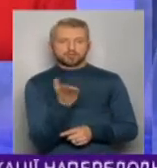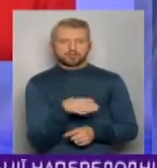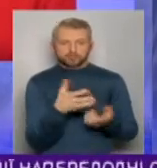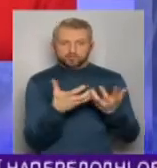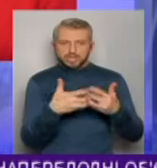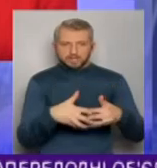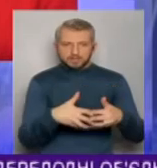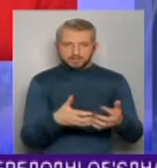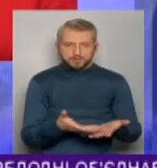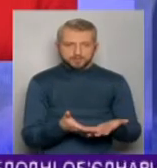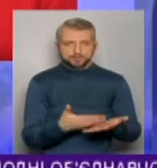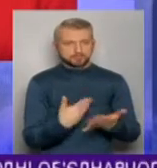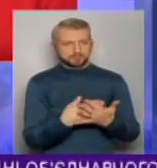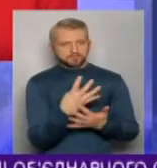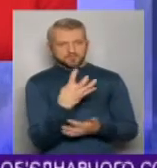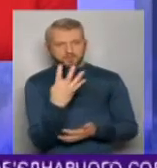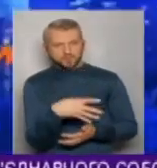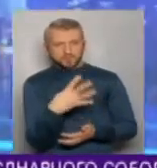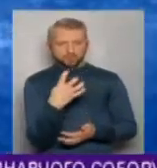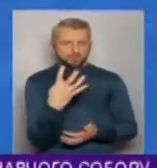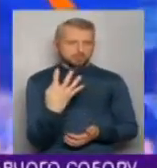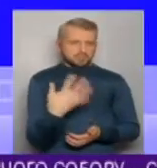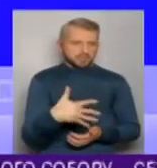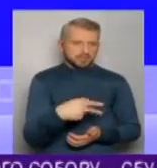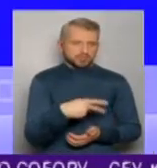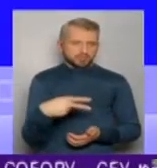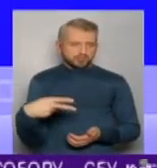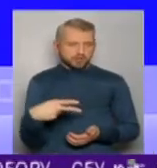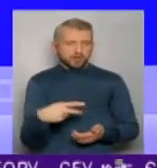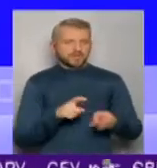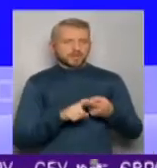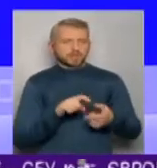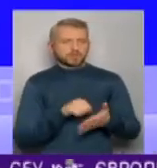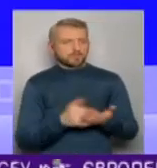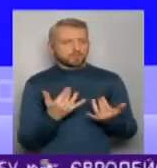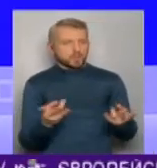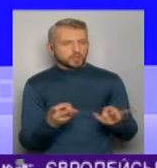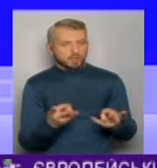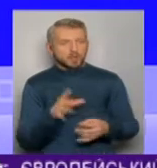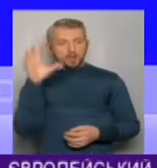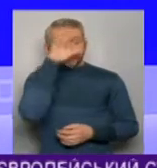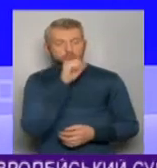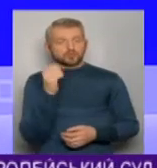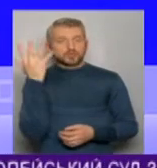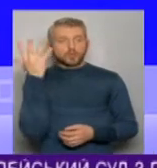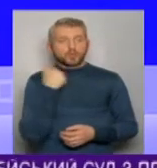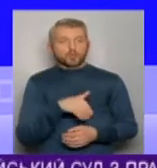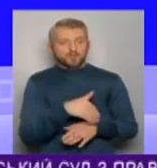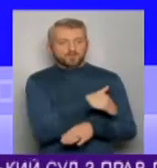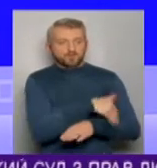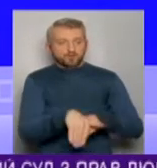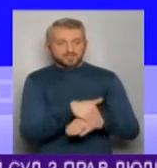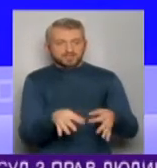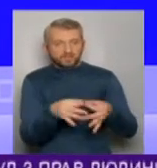техніки, десь 440-450, ну, в залежності від потреби. Да? Вночі, коли вільніші вулиці, ми